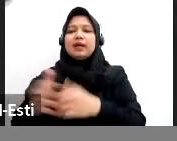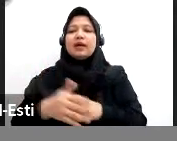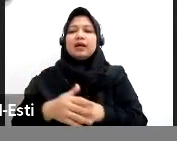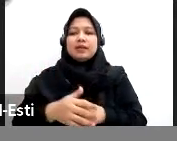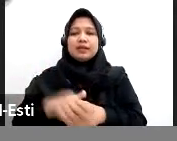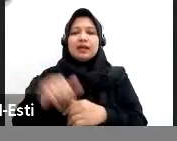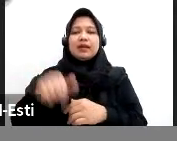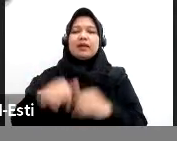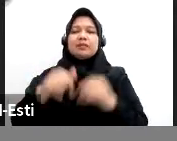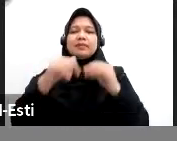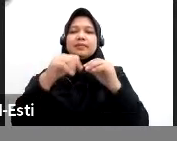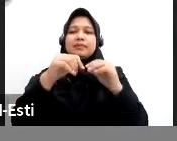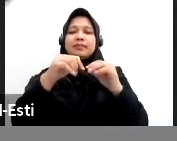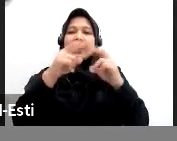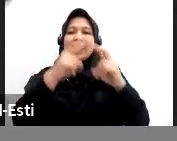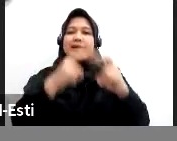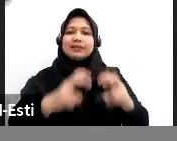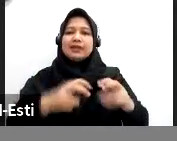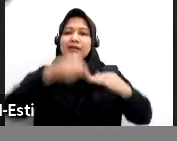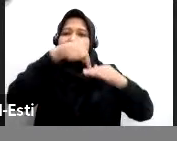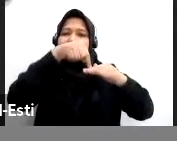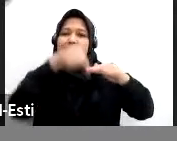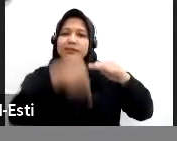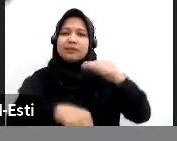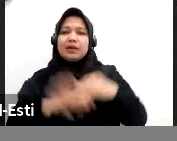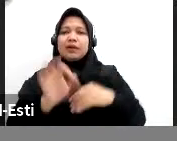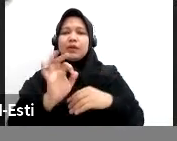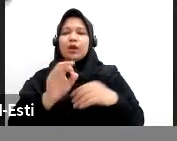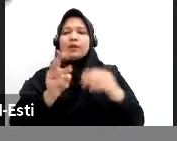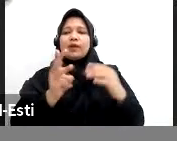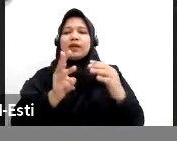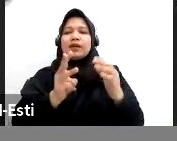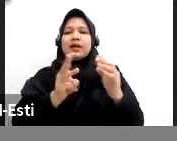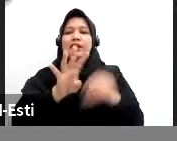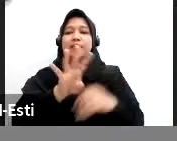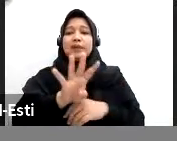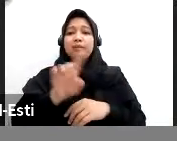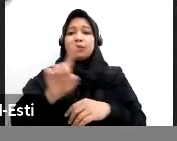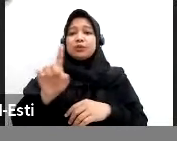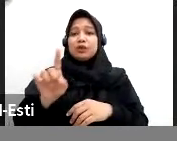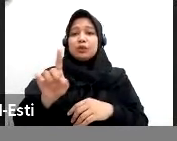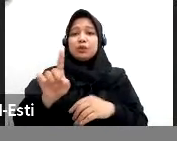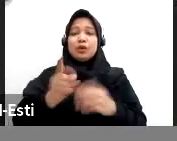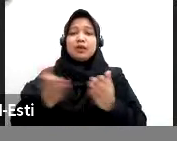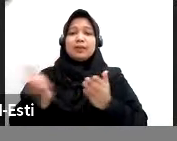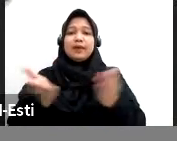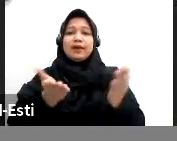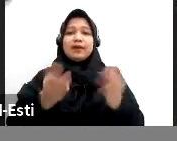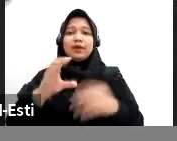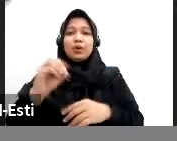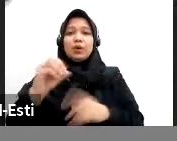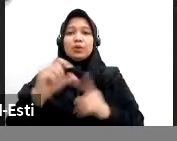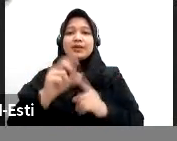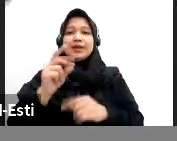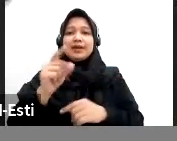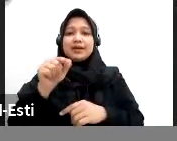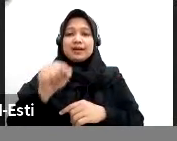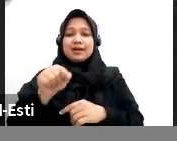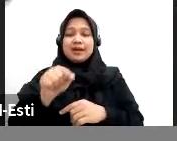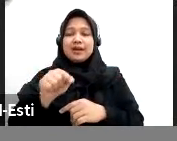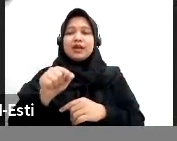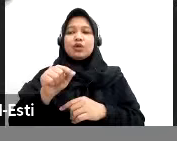yang cukup mendalam Bagaimana sebetulnya sengketa lintas batas dari ke-41 penyedia layanan rudyard ini kemudian bisa